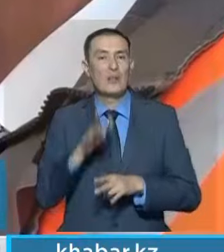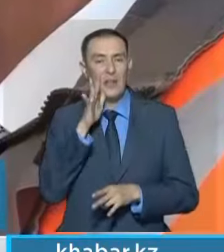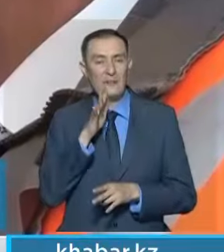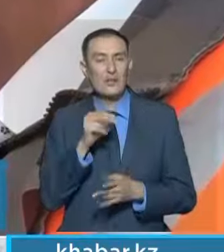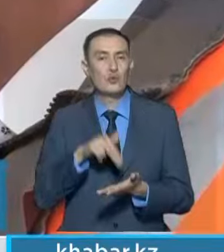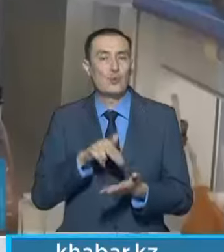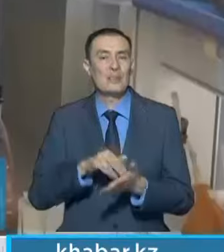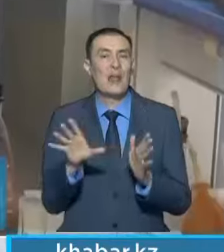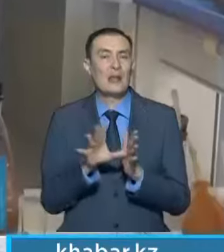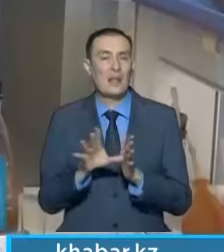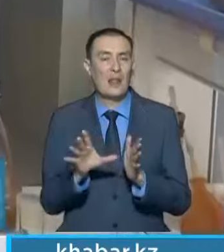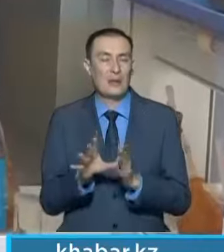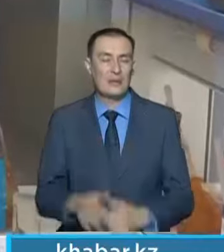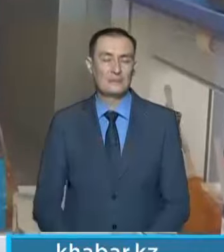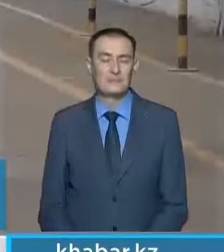на электроэнергию.